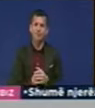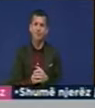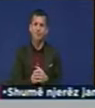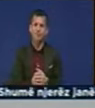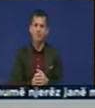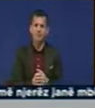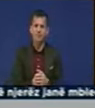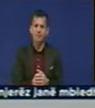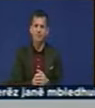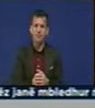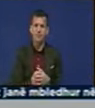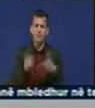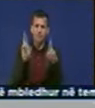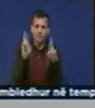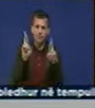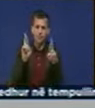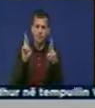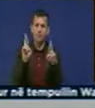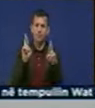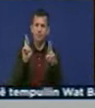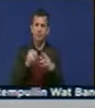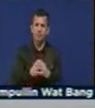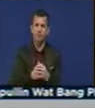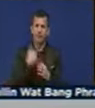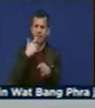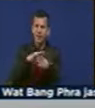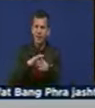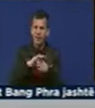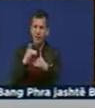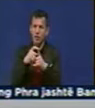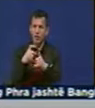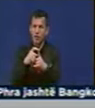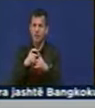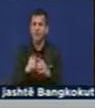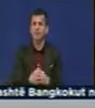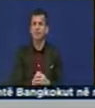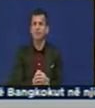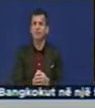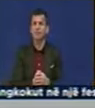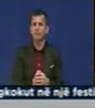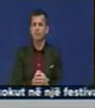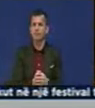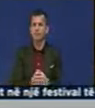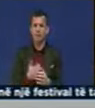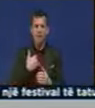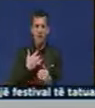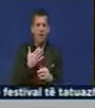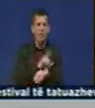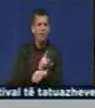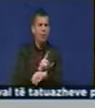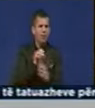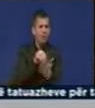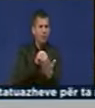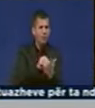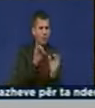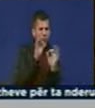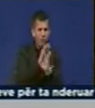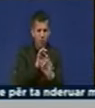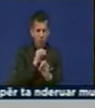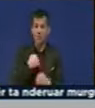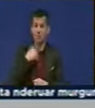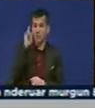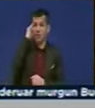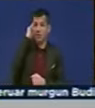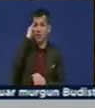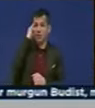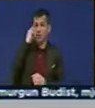një diçka për procedurë, më falni Donika. Tani, në fakt, ne s'kemi vënë minutazhin, unë mendova që